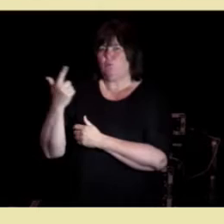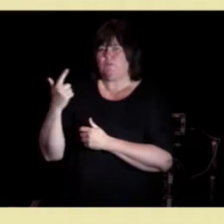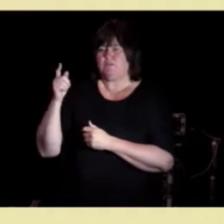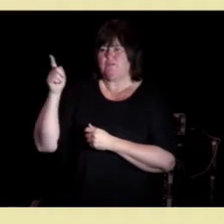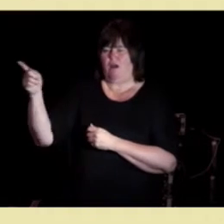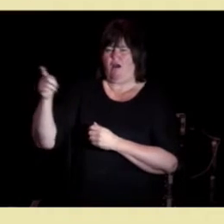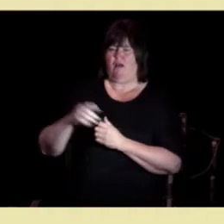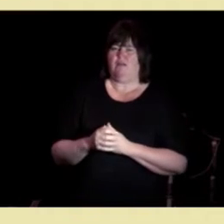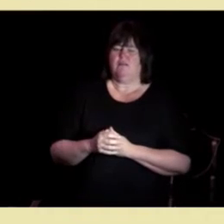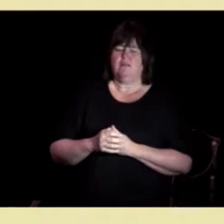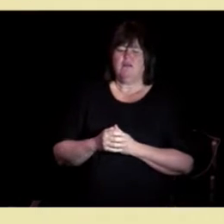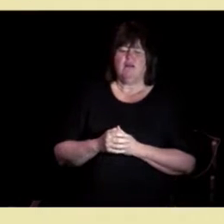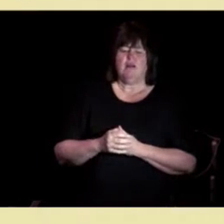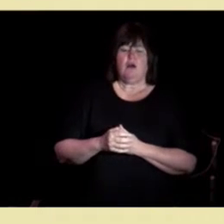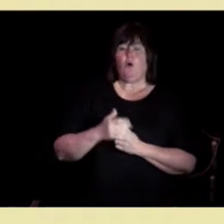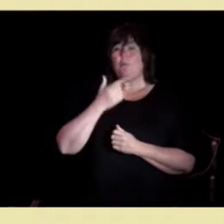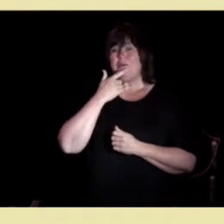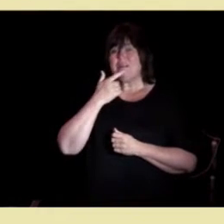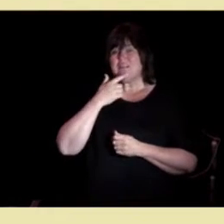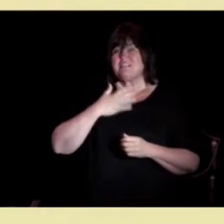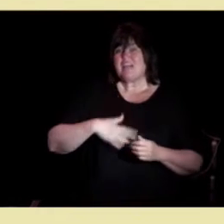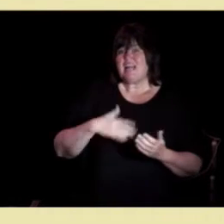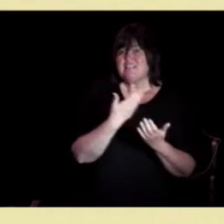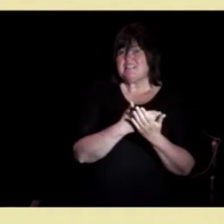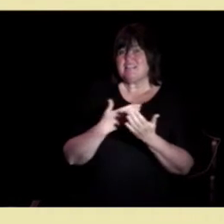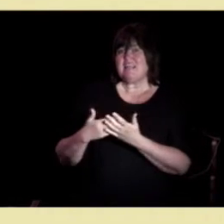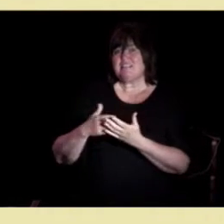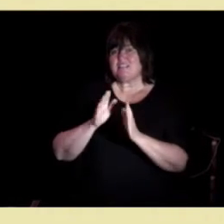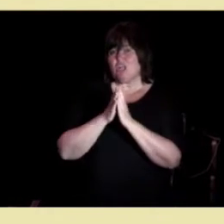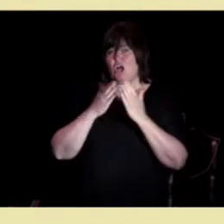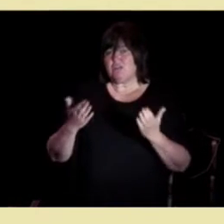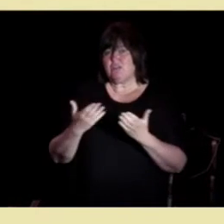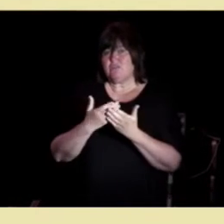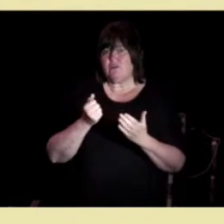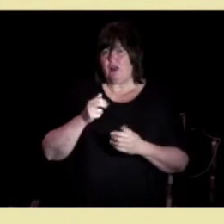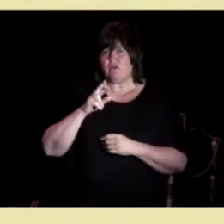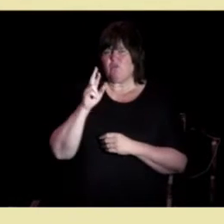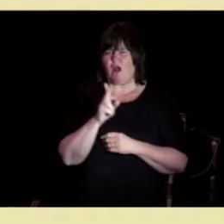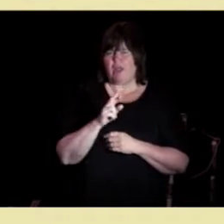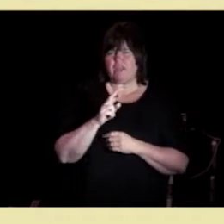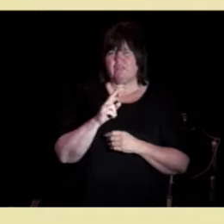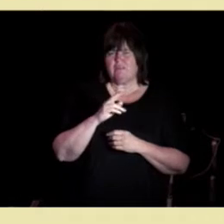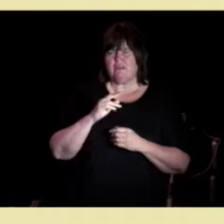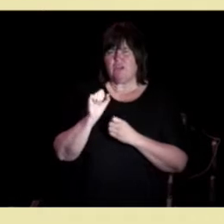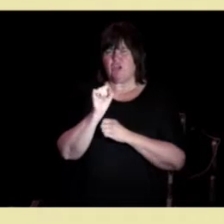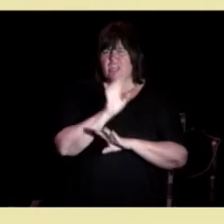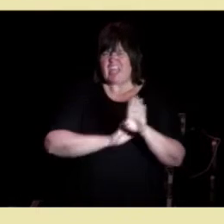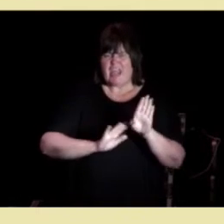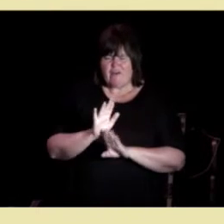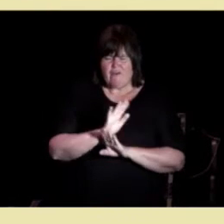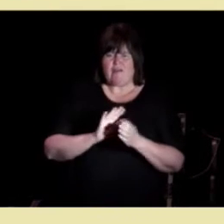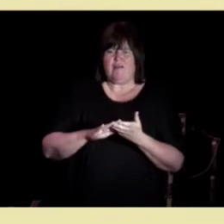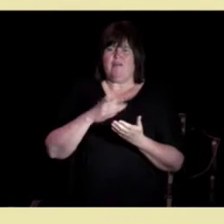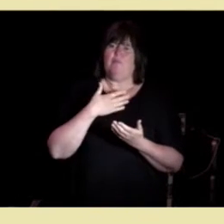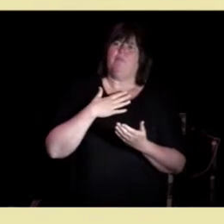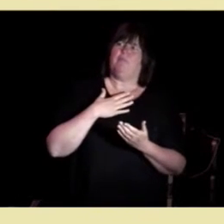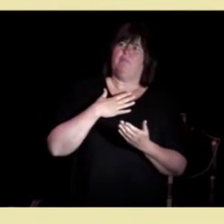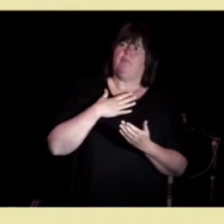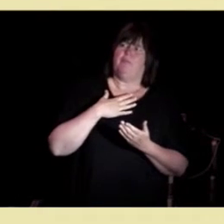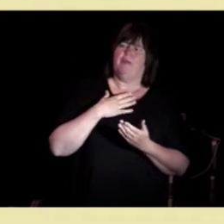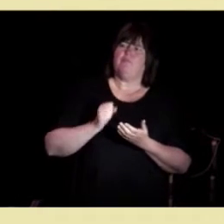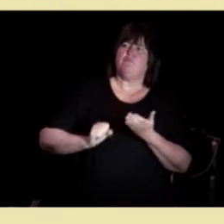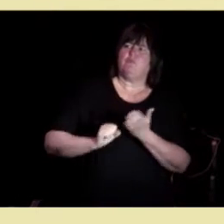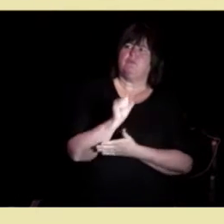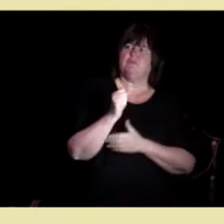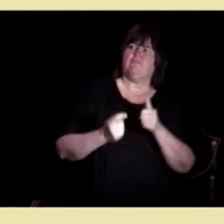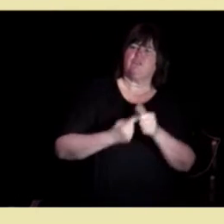Og det britiske helsetjenesteatlaset fra RightCare ble publisert første gang i 2010, deretter